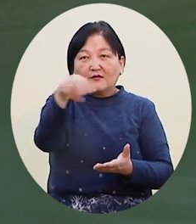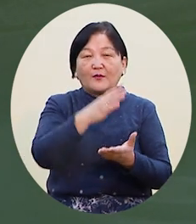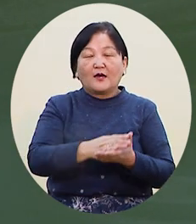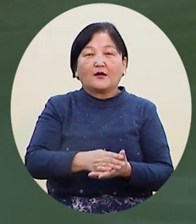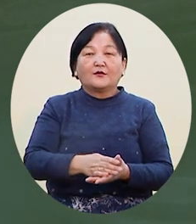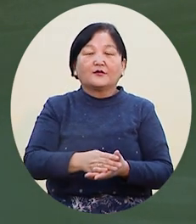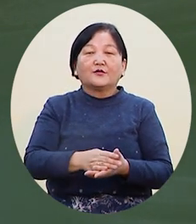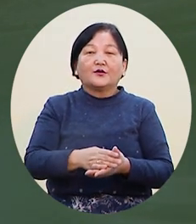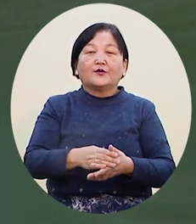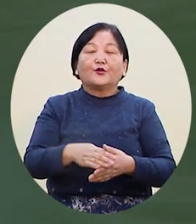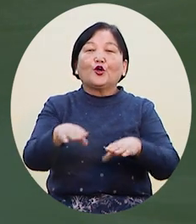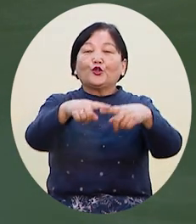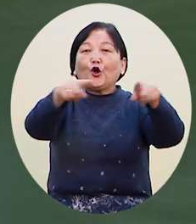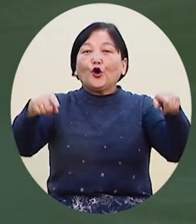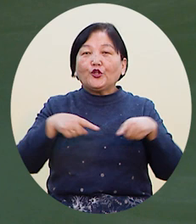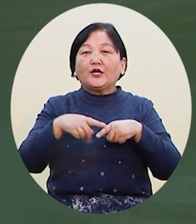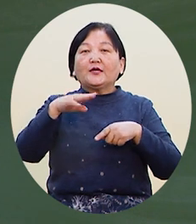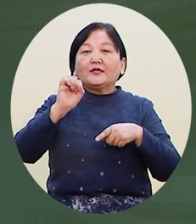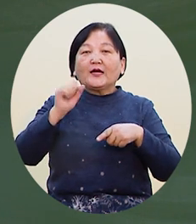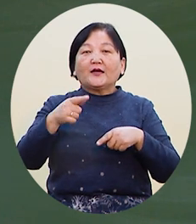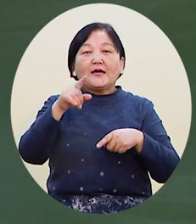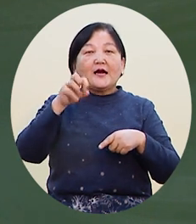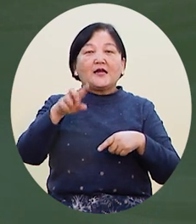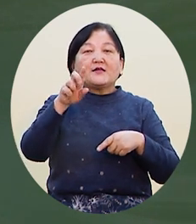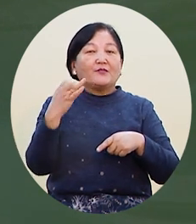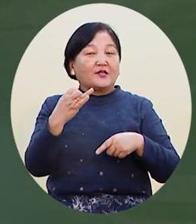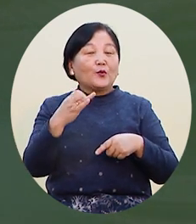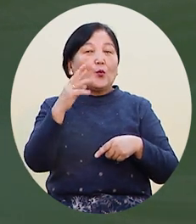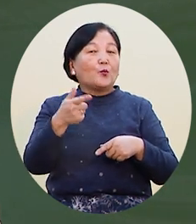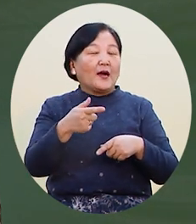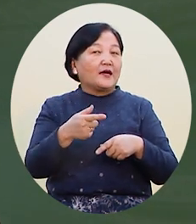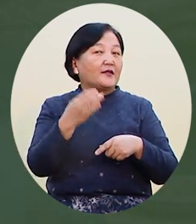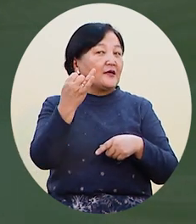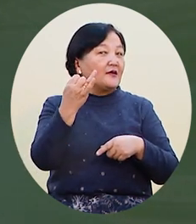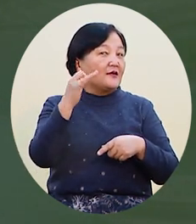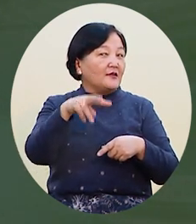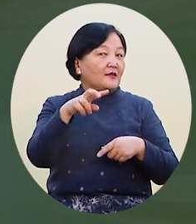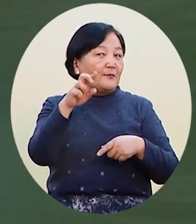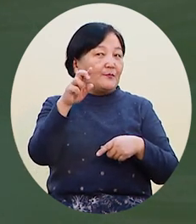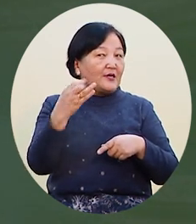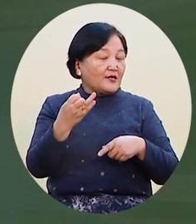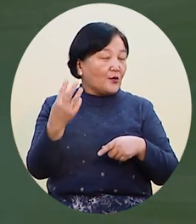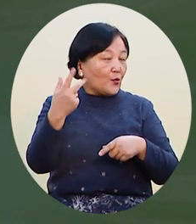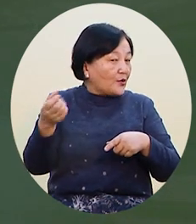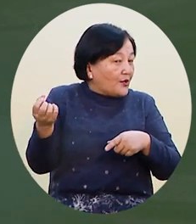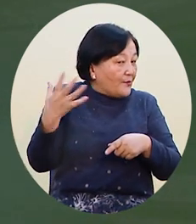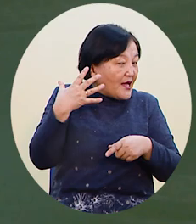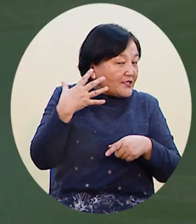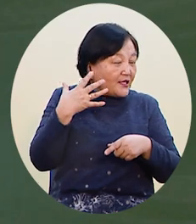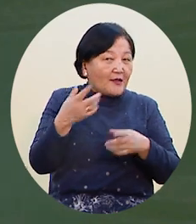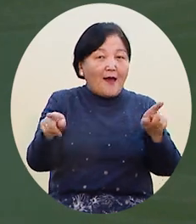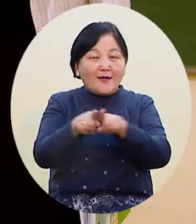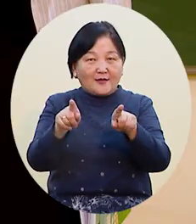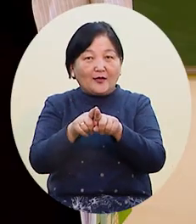таг талив гэж үг бол байдаг. Тэгээ Монгол хэлэнд бол ижил дуудлагатай мөртлөө энэ мэт одоо үгс олон байдаг. Нэг нь бол